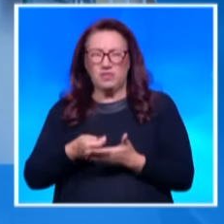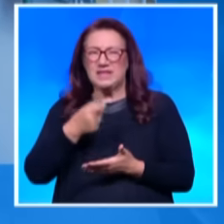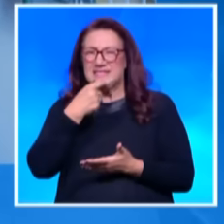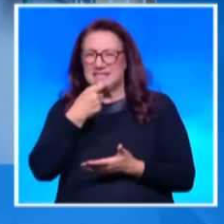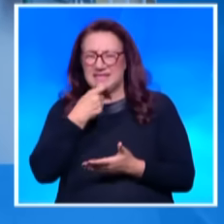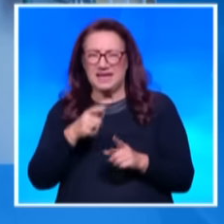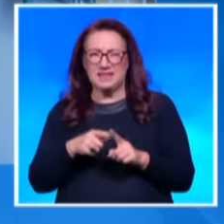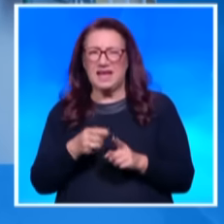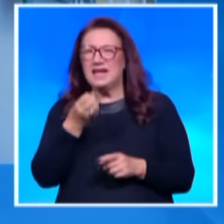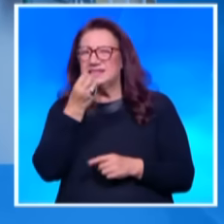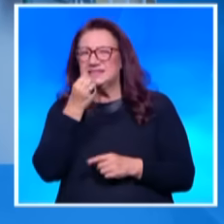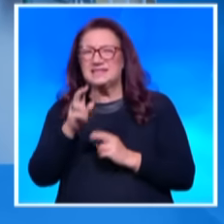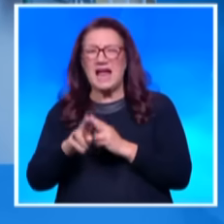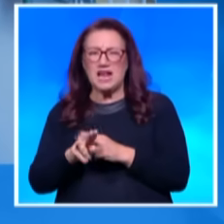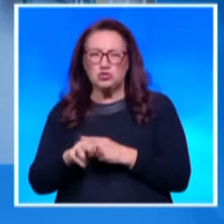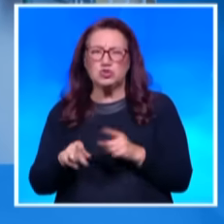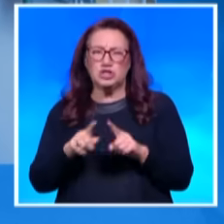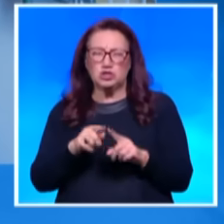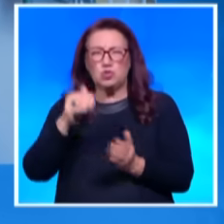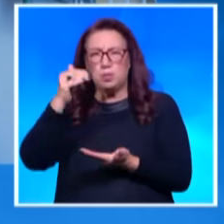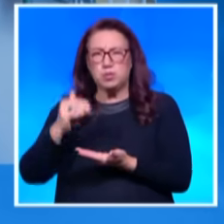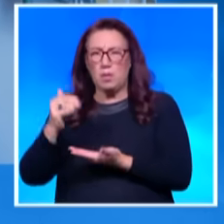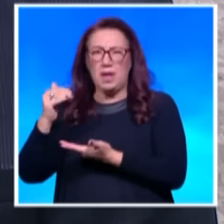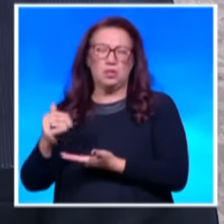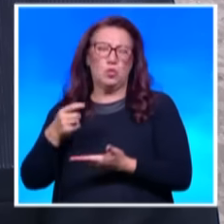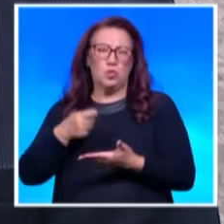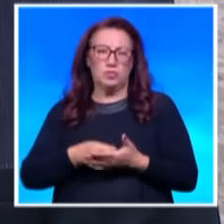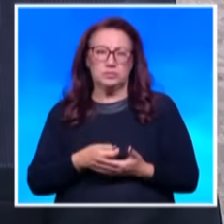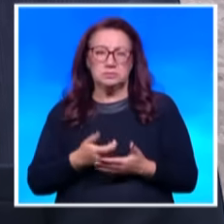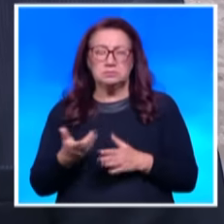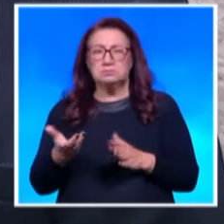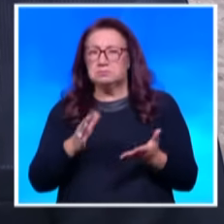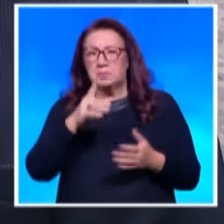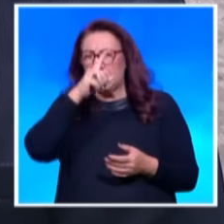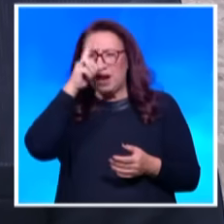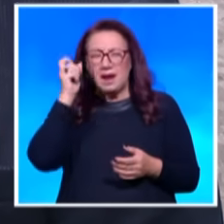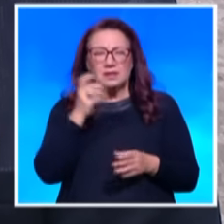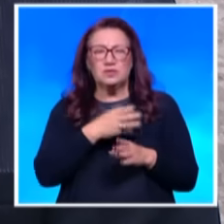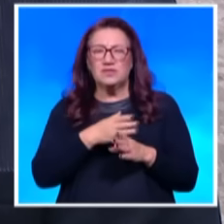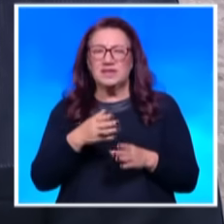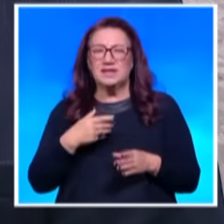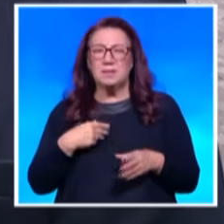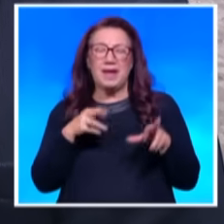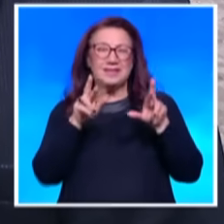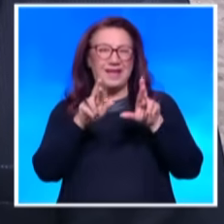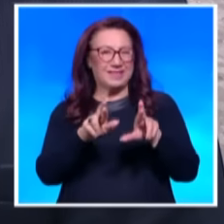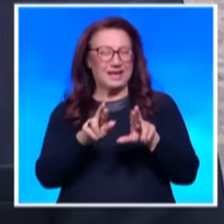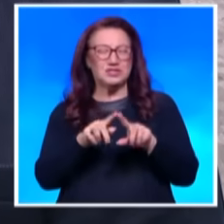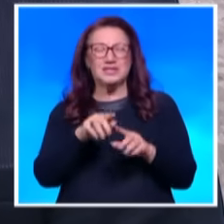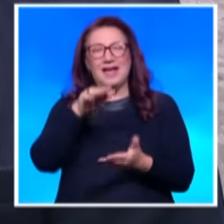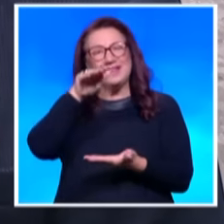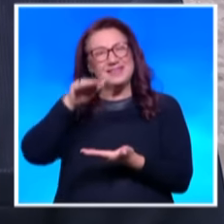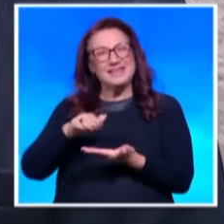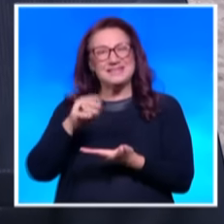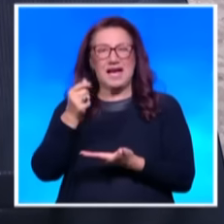и зеленчуци, отчитат още данните. Летният сезон обикновено е свързан с надежди за по-ниски цени на зеленчуци,